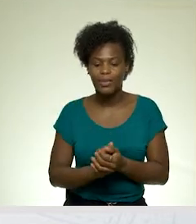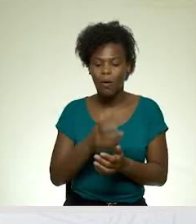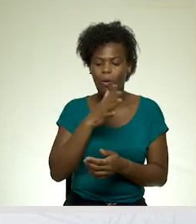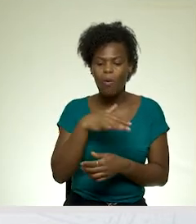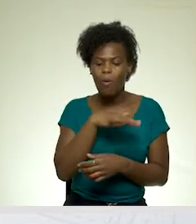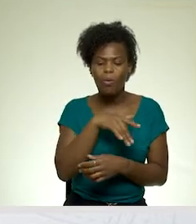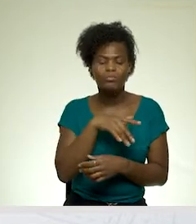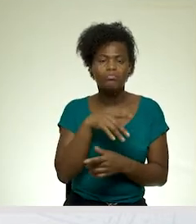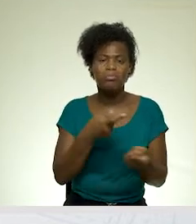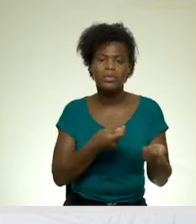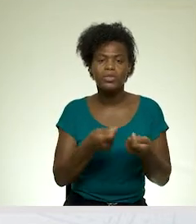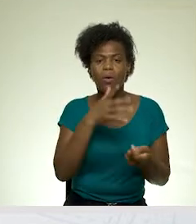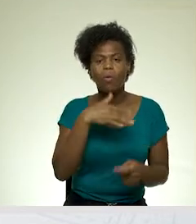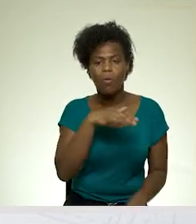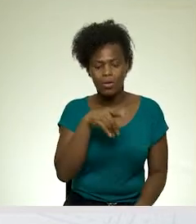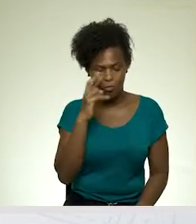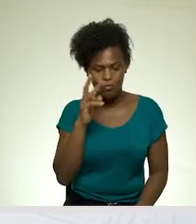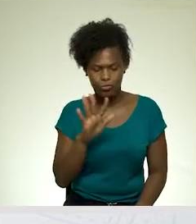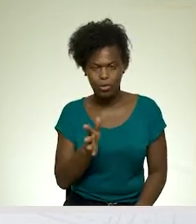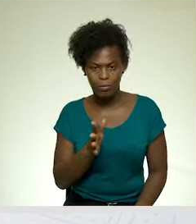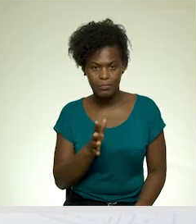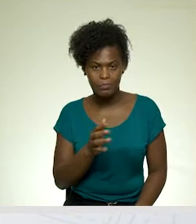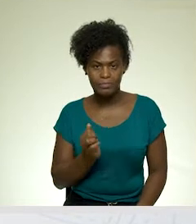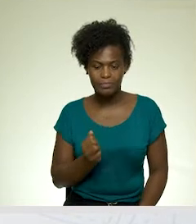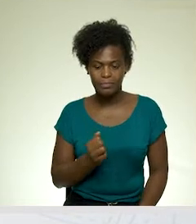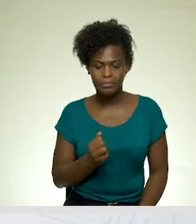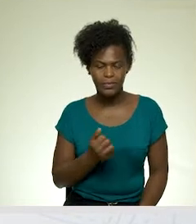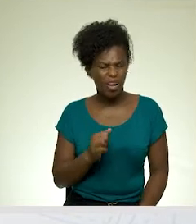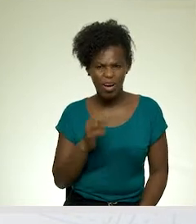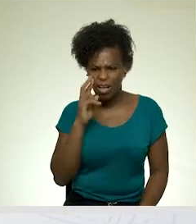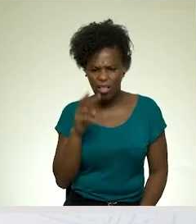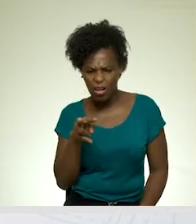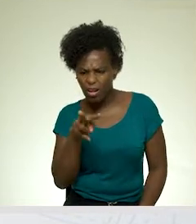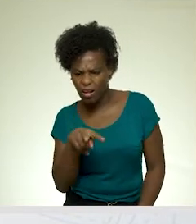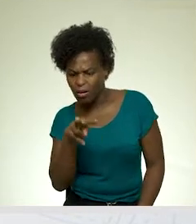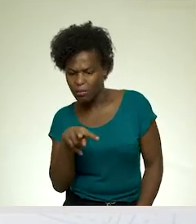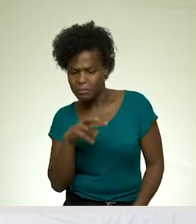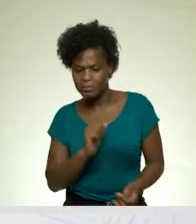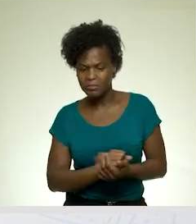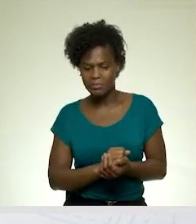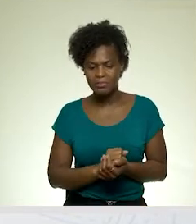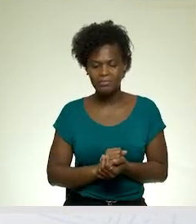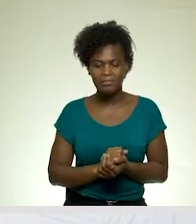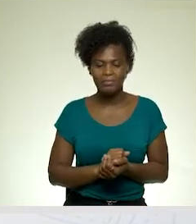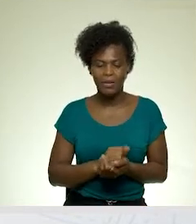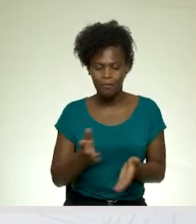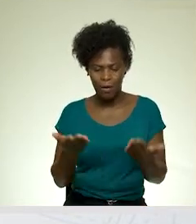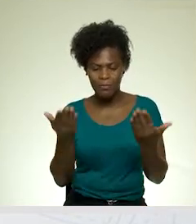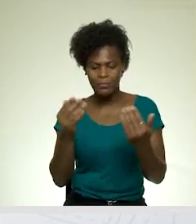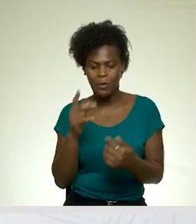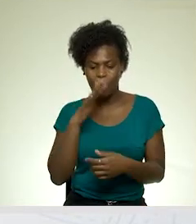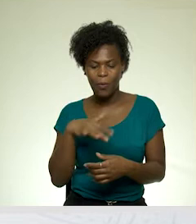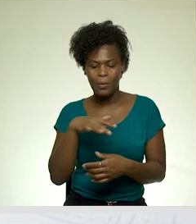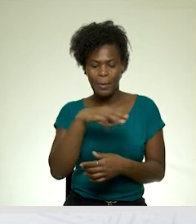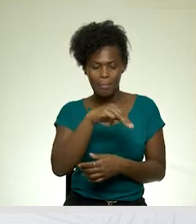marché? Tu l'as vu? Non? Ah, moi je l'ai vu. Allons-y. Le marché